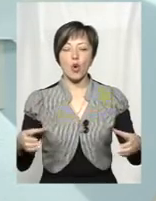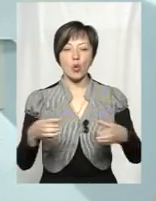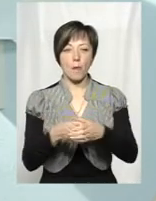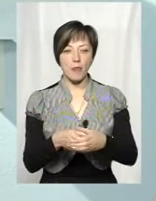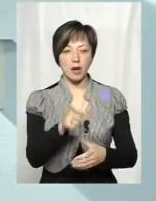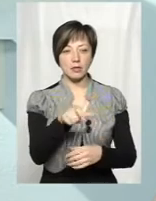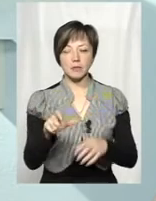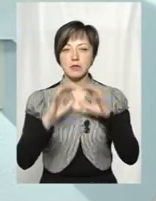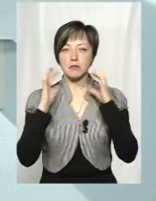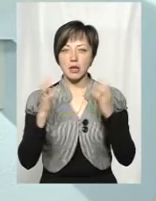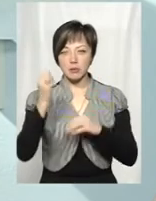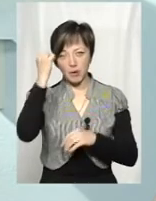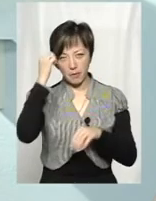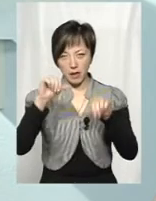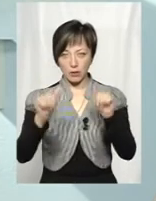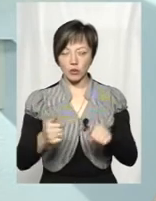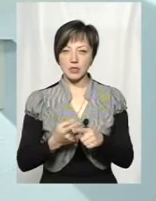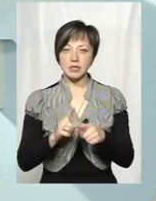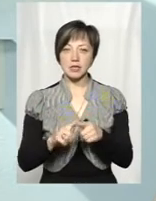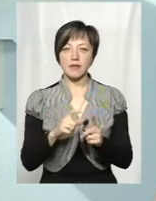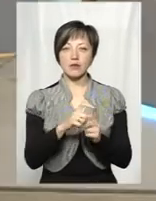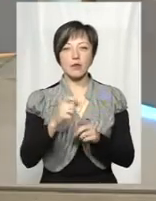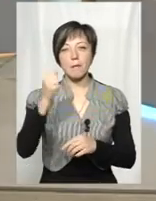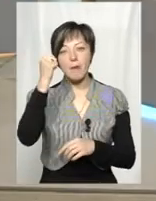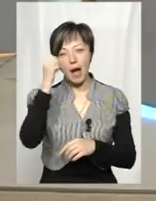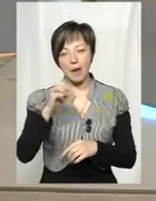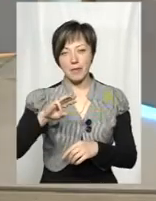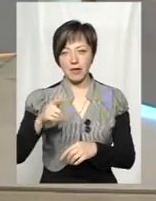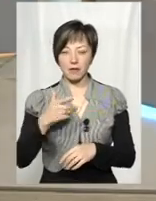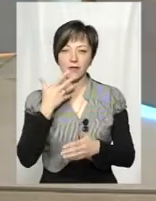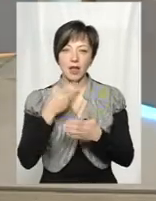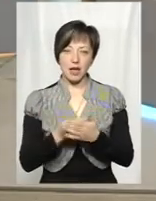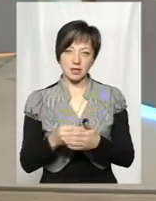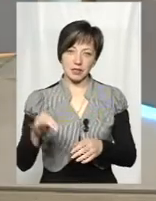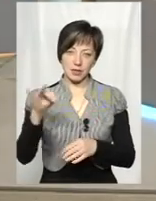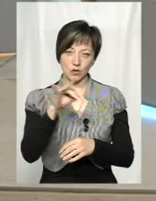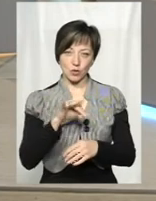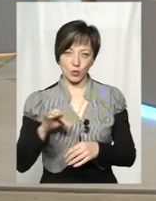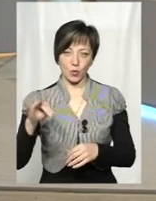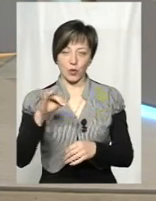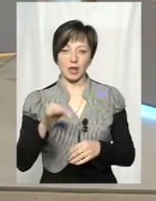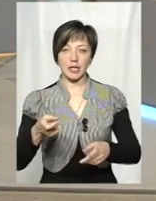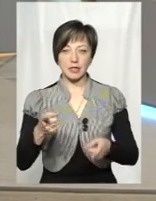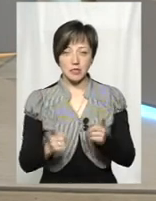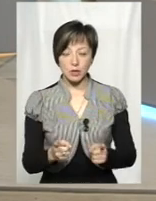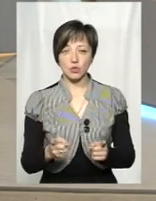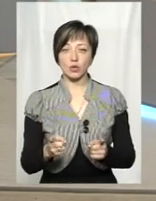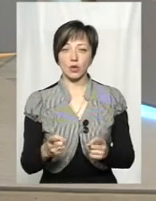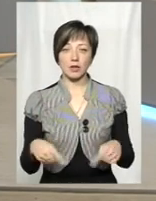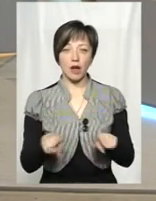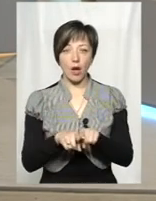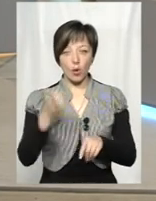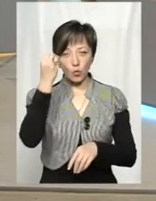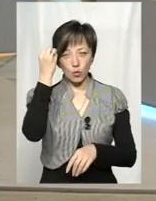щодо збереження пам'яток. Тому що це від слова пам'ять, це наша власна історія. Це дійсно така